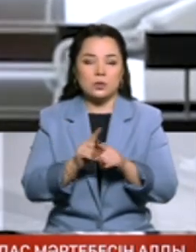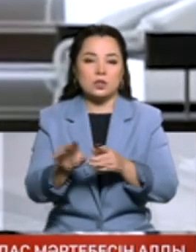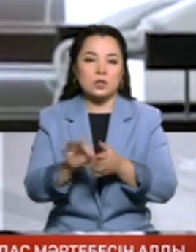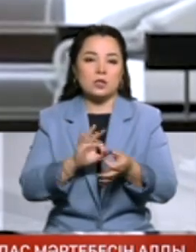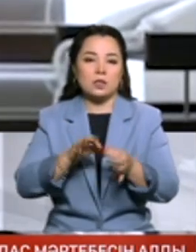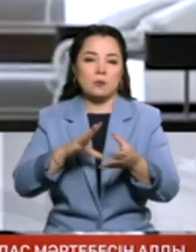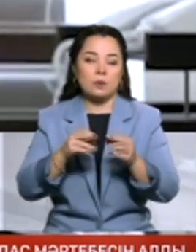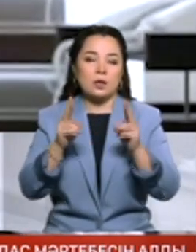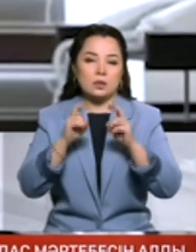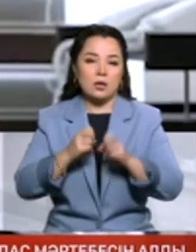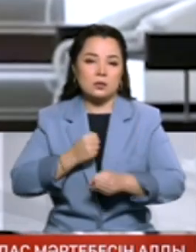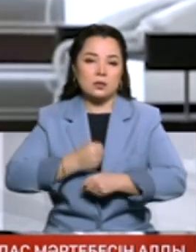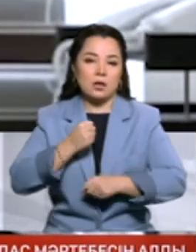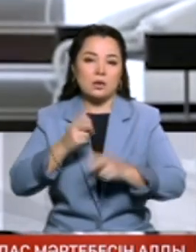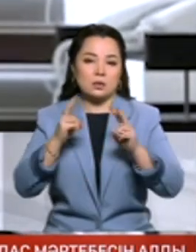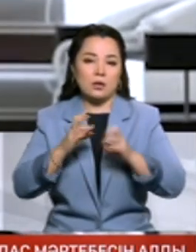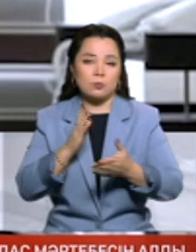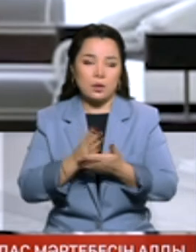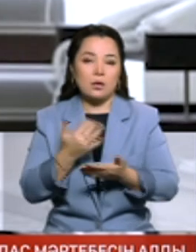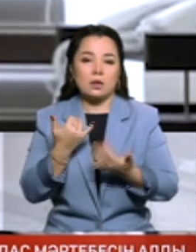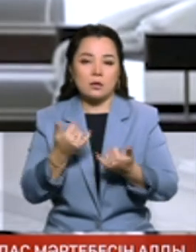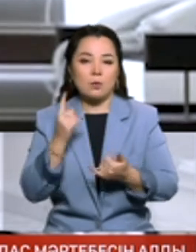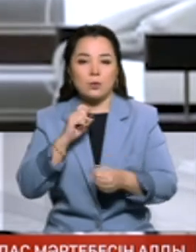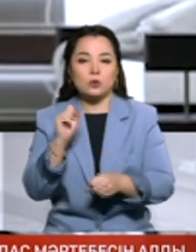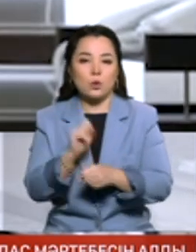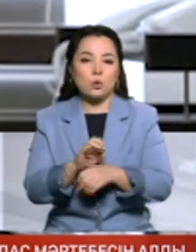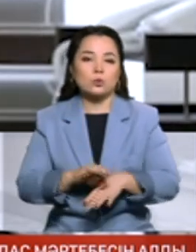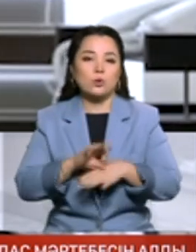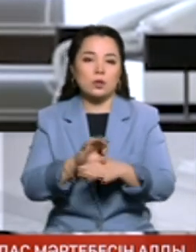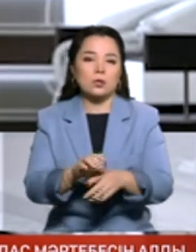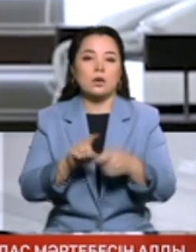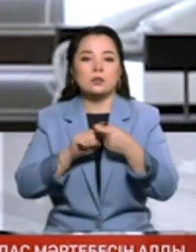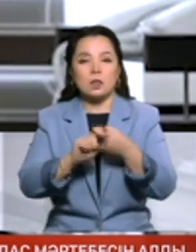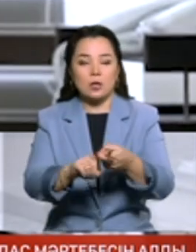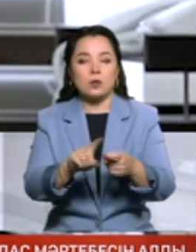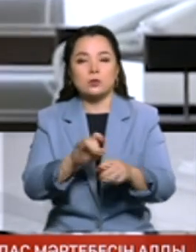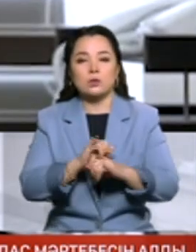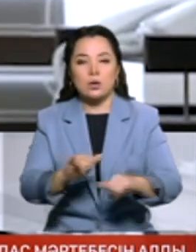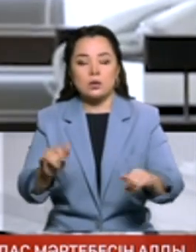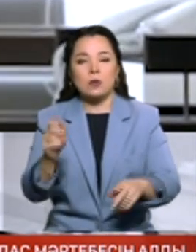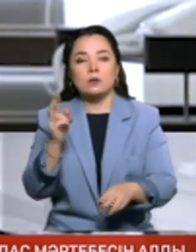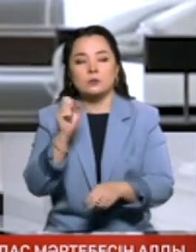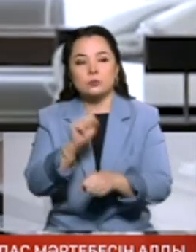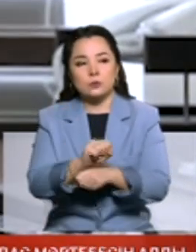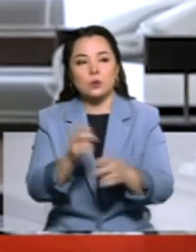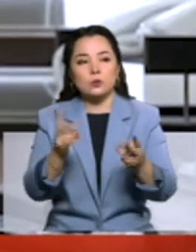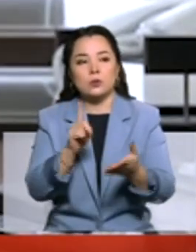тексеріліп, жағдайды қатаң бақылап отырмыз. Арнайы мониторинг жүргізіп, індеттің таралуына тосқауыл қою шараларын қолға алдық.